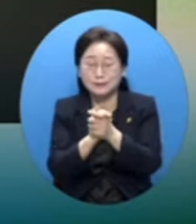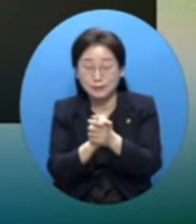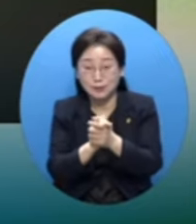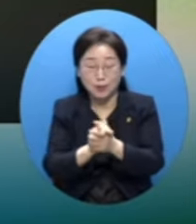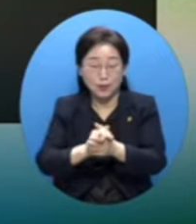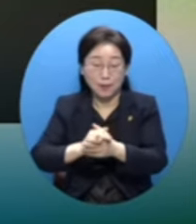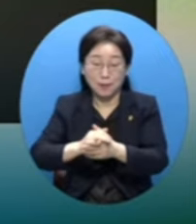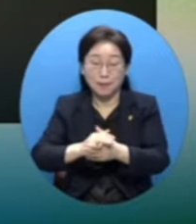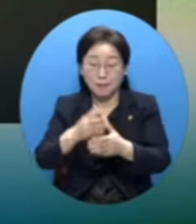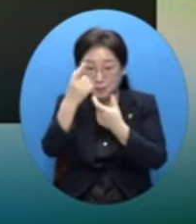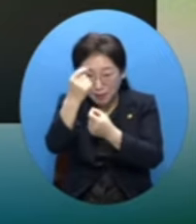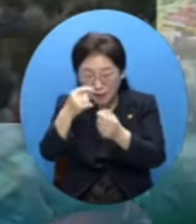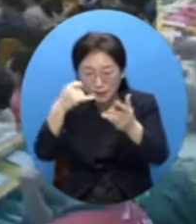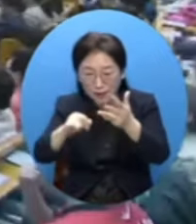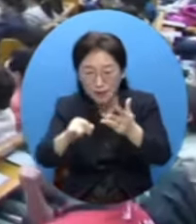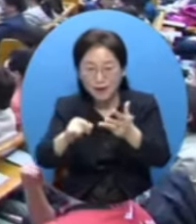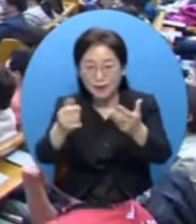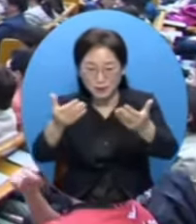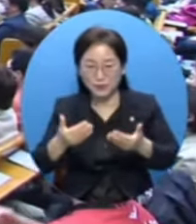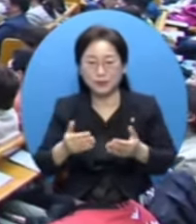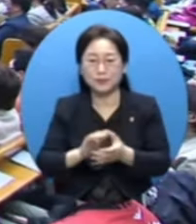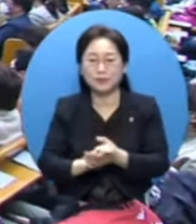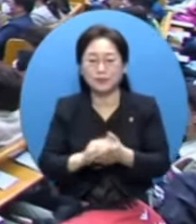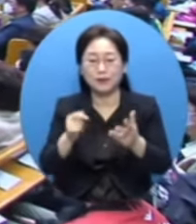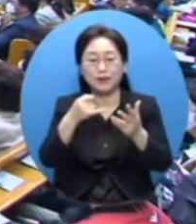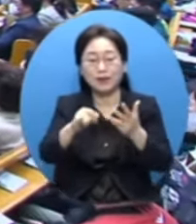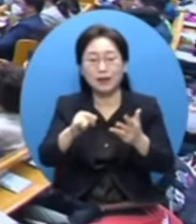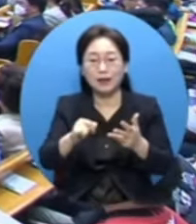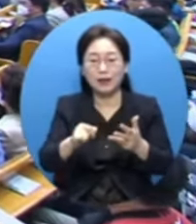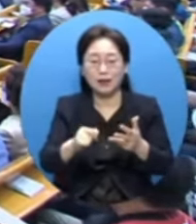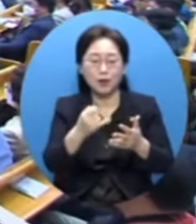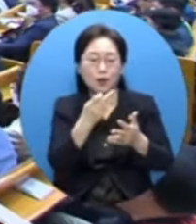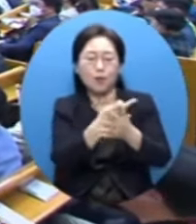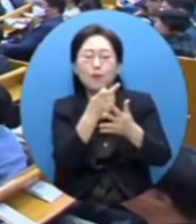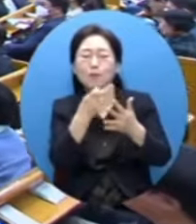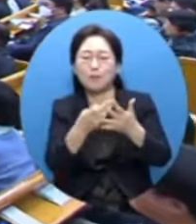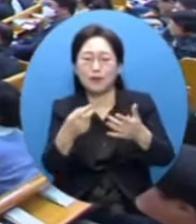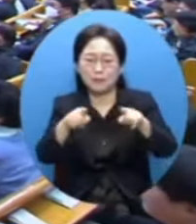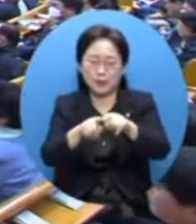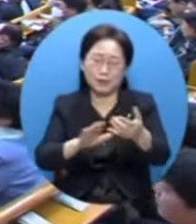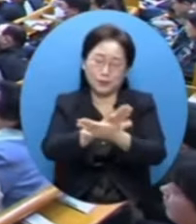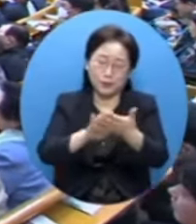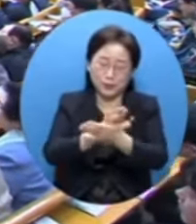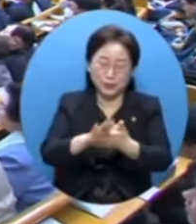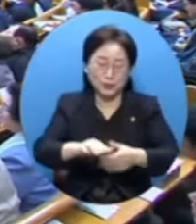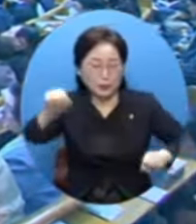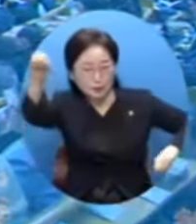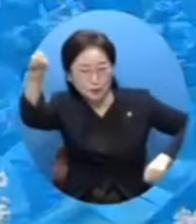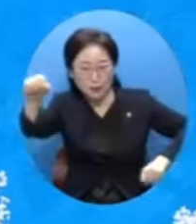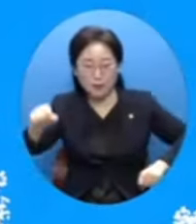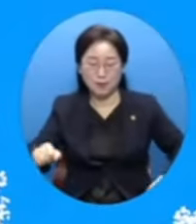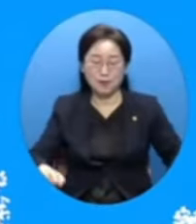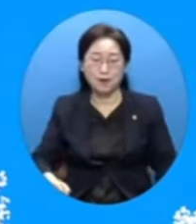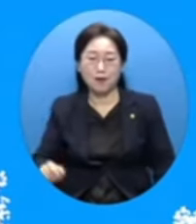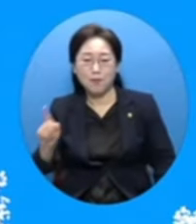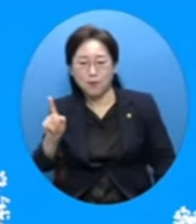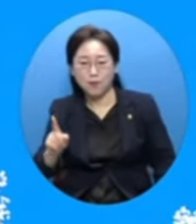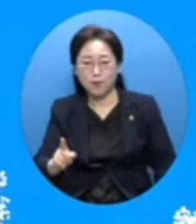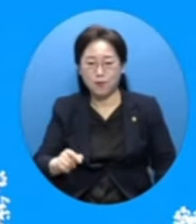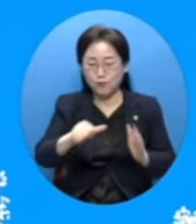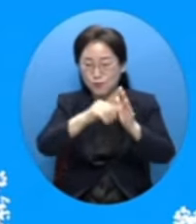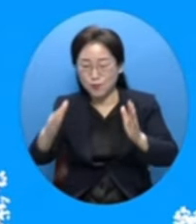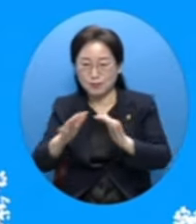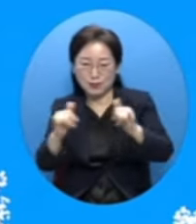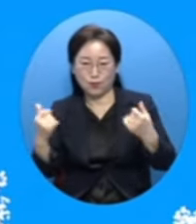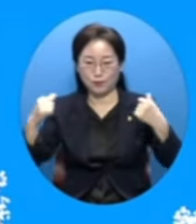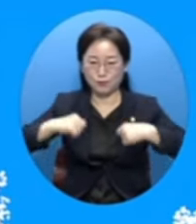딸이 태어났던 것입니다. 근데 에이미는 자랄 때 오빠들이랑 노는 걸 좋아했고 슈퍼맨, 배트맨 같은 히어로에서 옷을 입고 노는